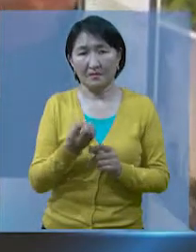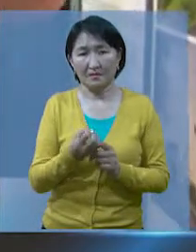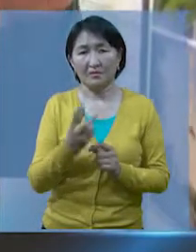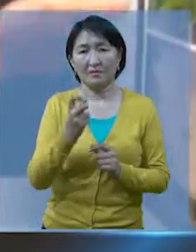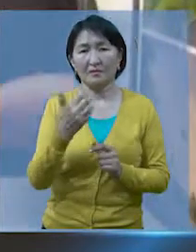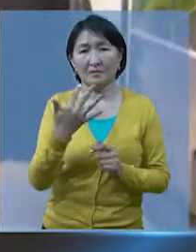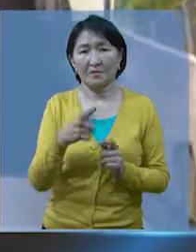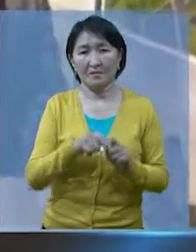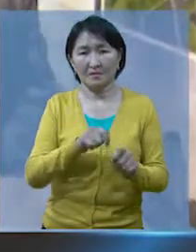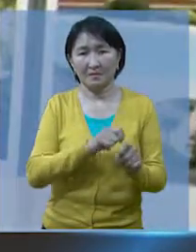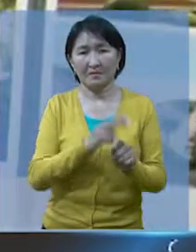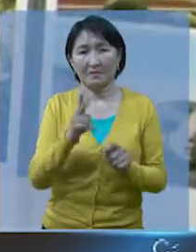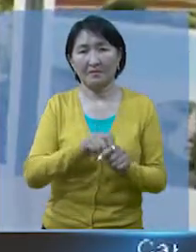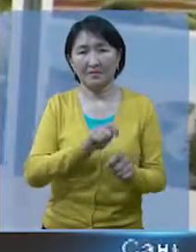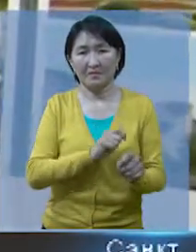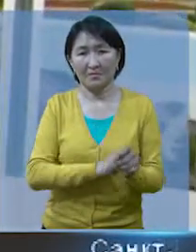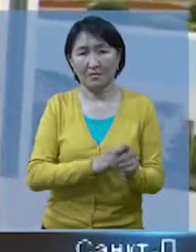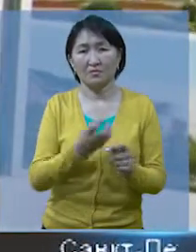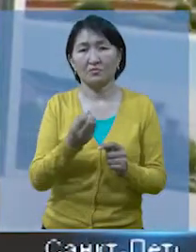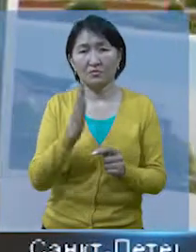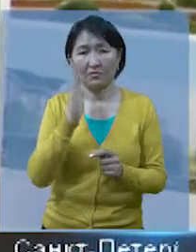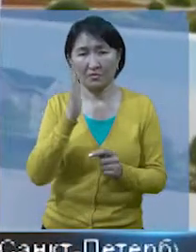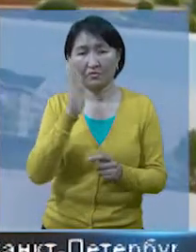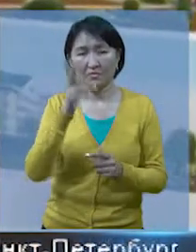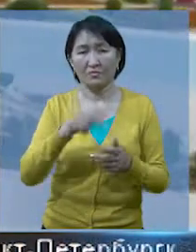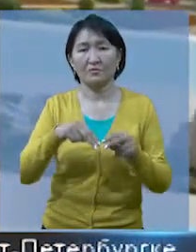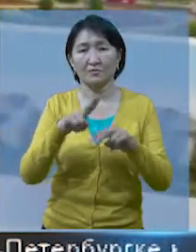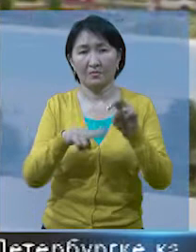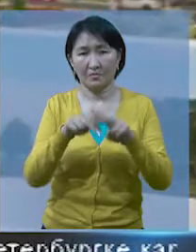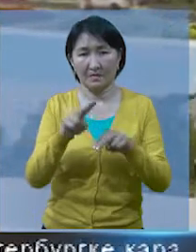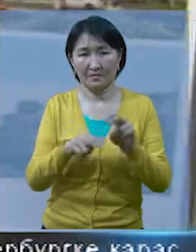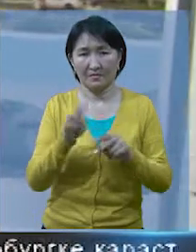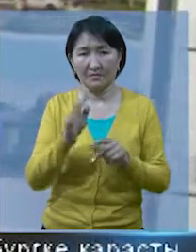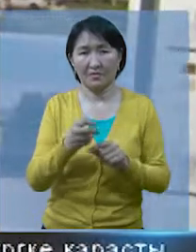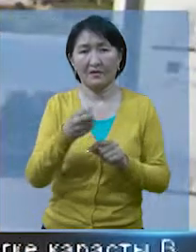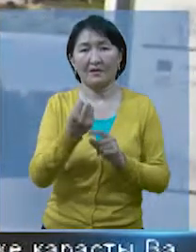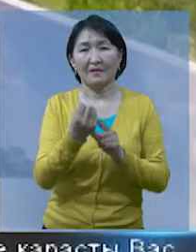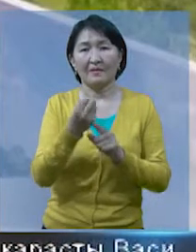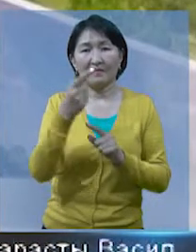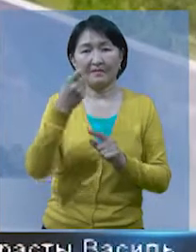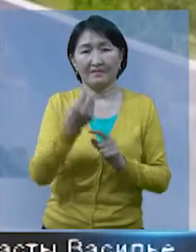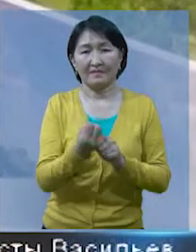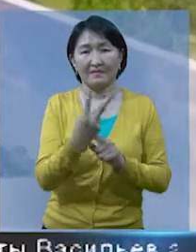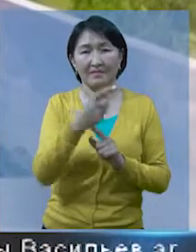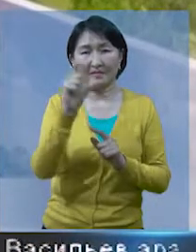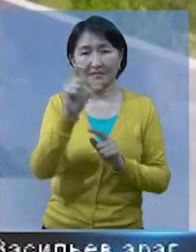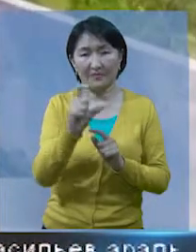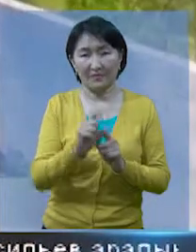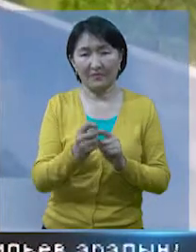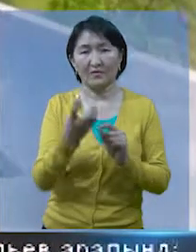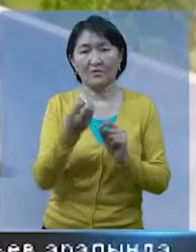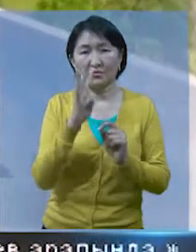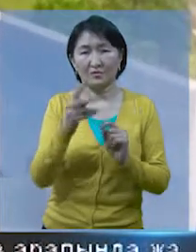метрді құрайтын 5460 пәтер салу жоспарда. Олардың 6-уы 12 қабатты тұрғын үй болса, 12-сі 9 қабатты